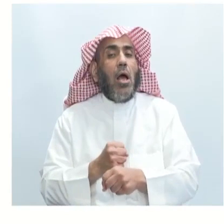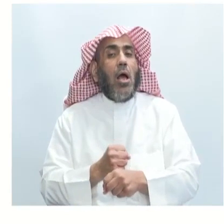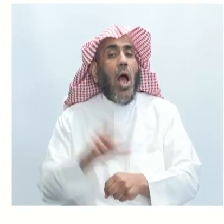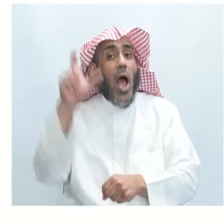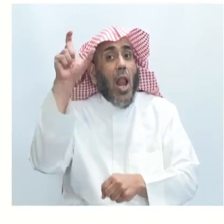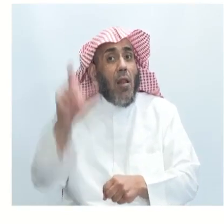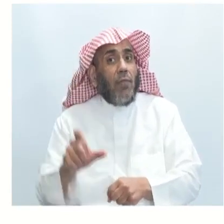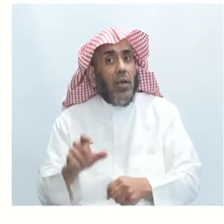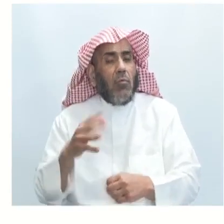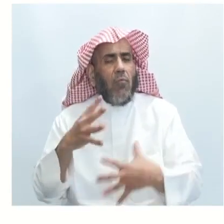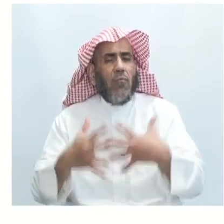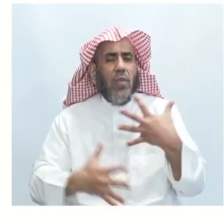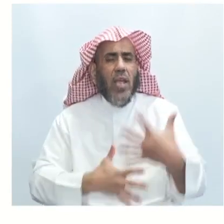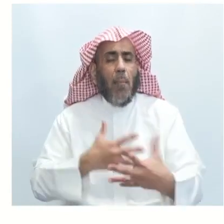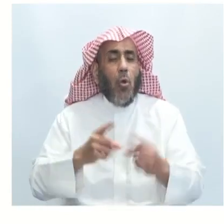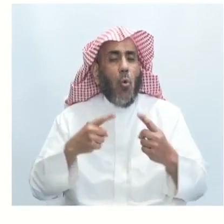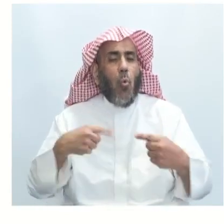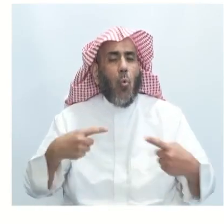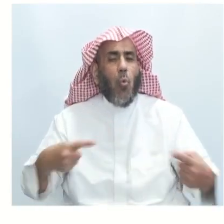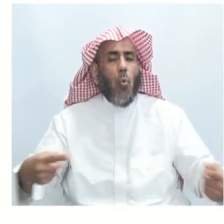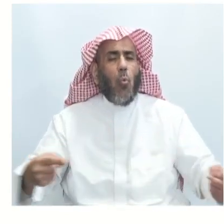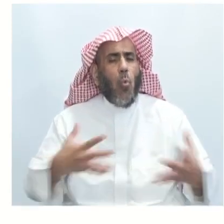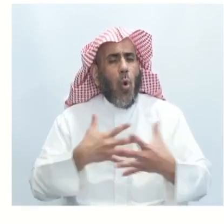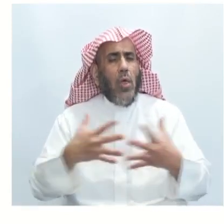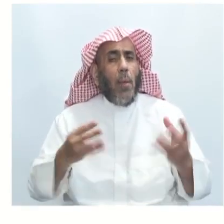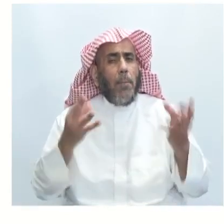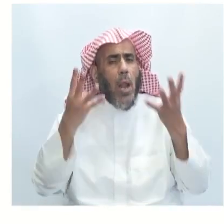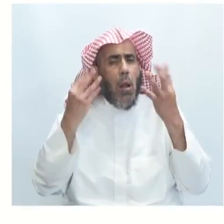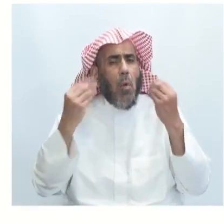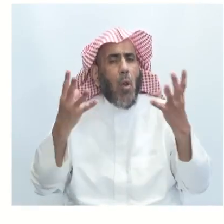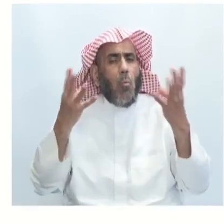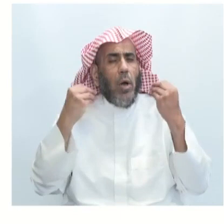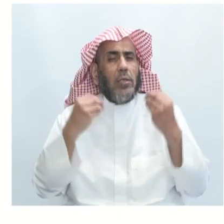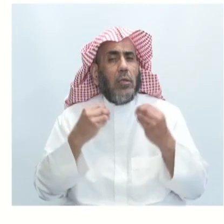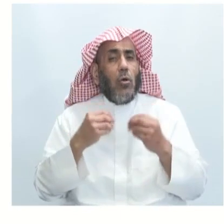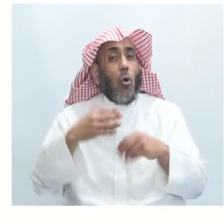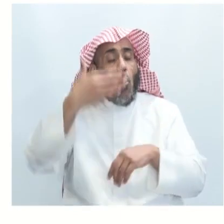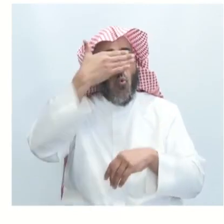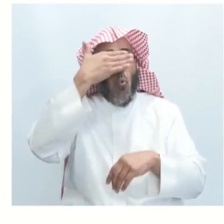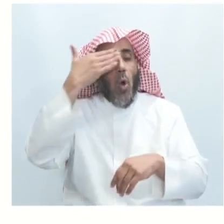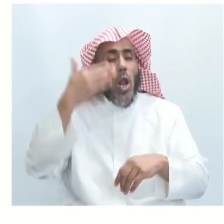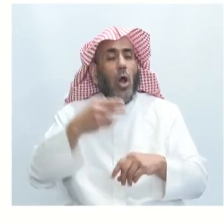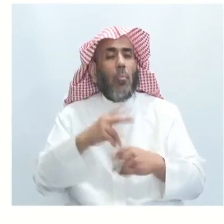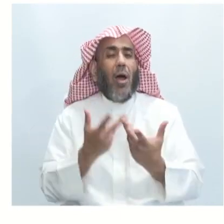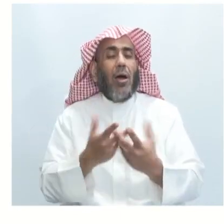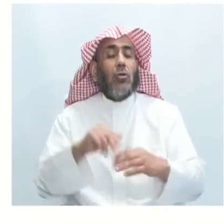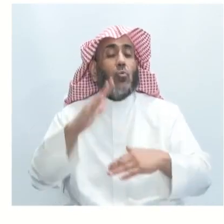الفرد في تصرفاته اليوميه كثيرا من المعلومات والخبرات